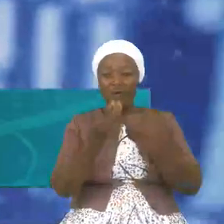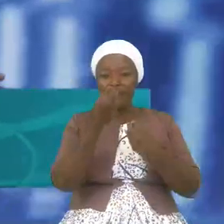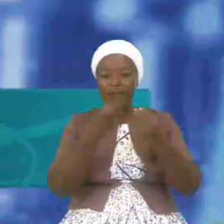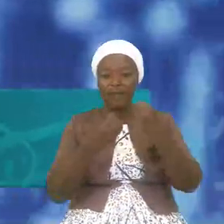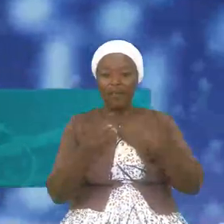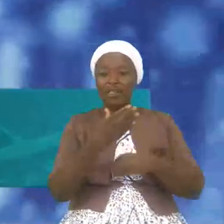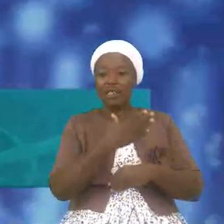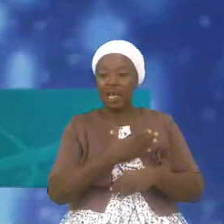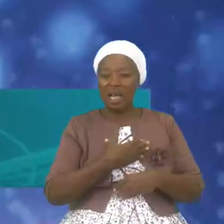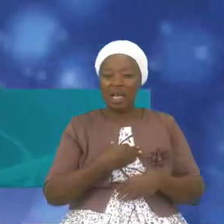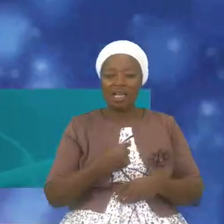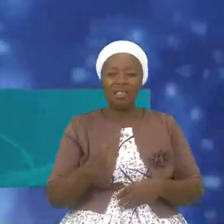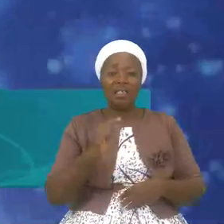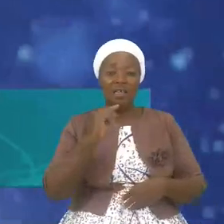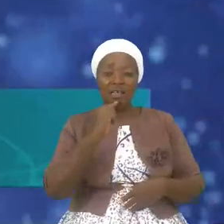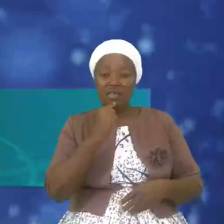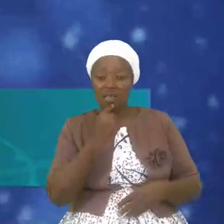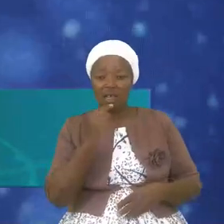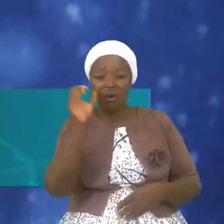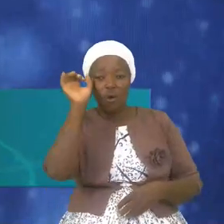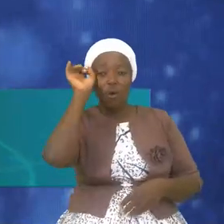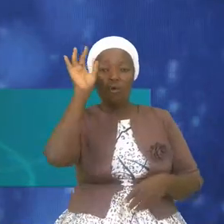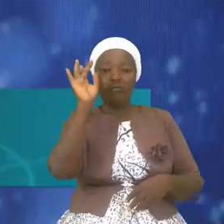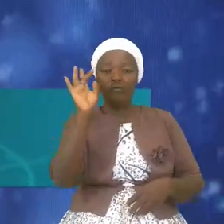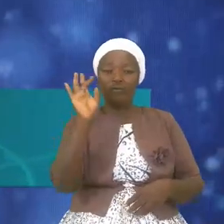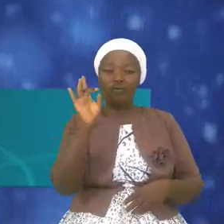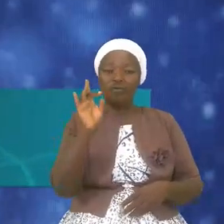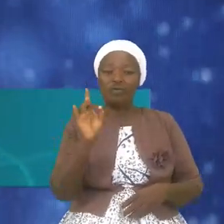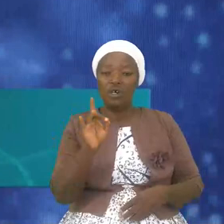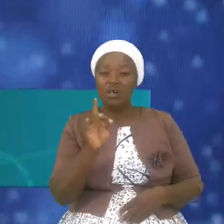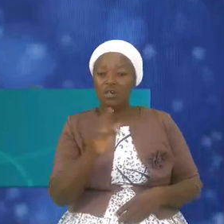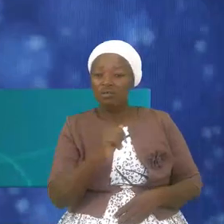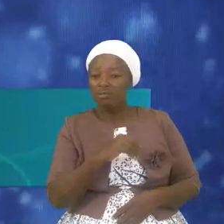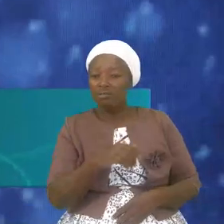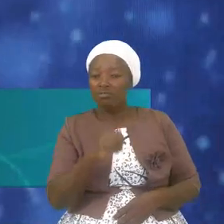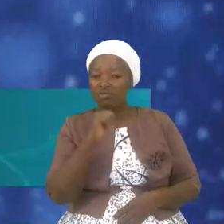et l'affreux blasphème débridé. Le festin